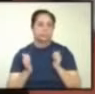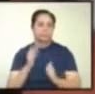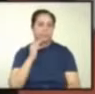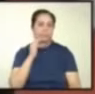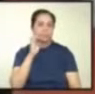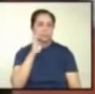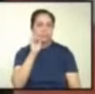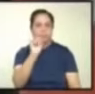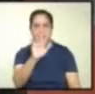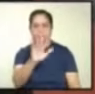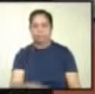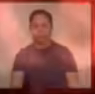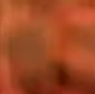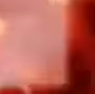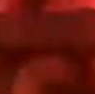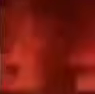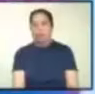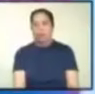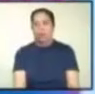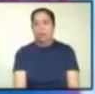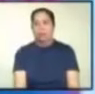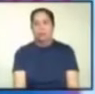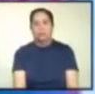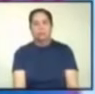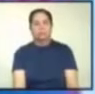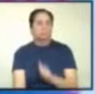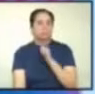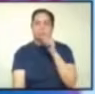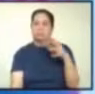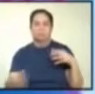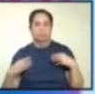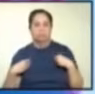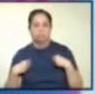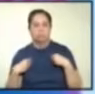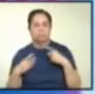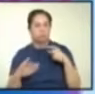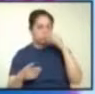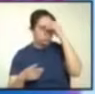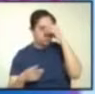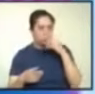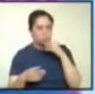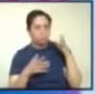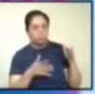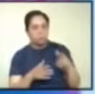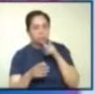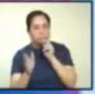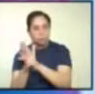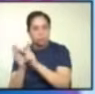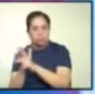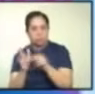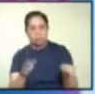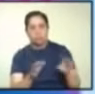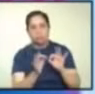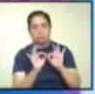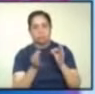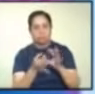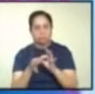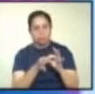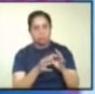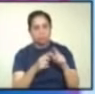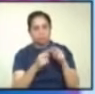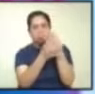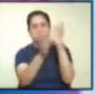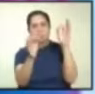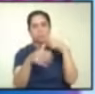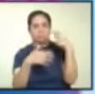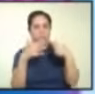Marian Enriquez, News 5. Hindi naman matanggap ng mga naulila ng mga nasawing mamamayag sa massacre ang pagkakaabsuelto silang miyembro